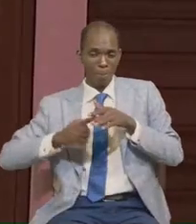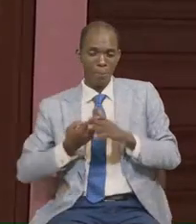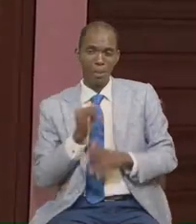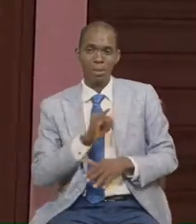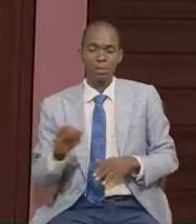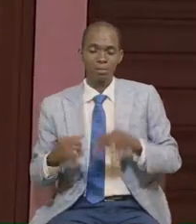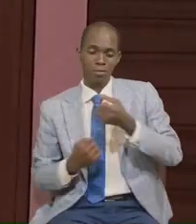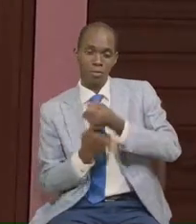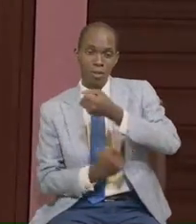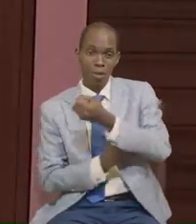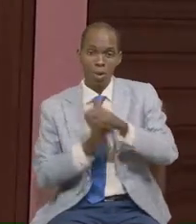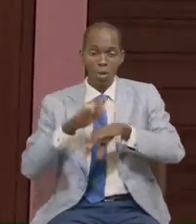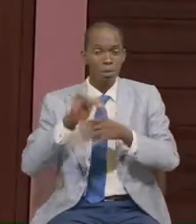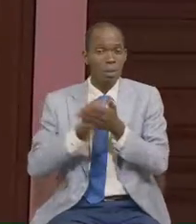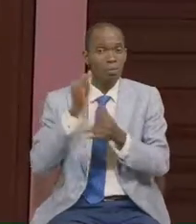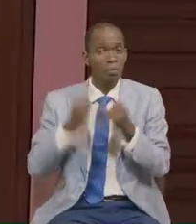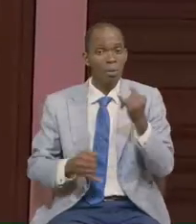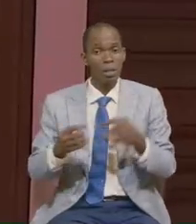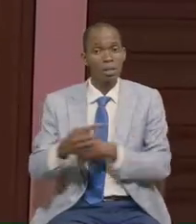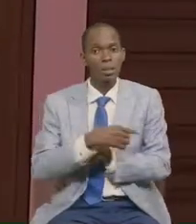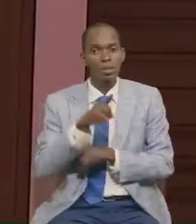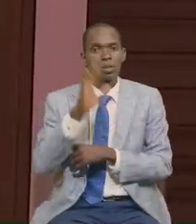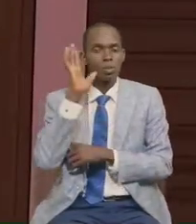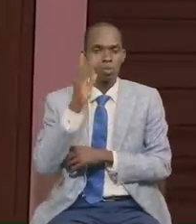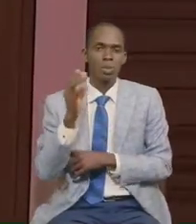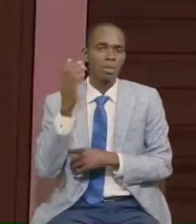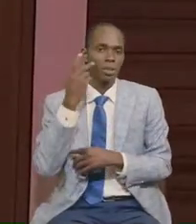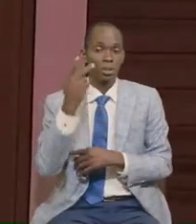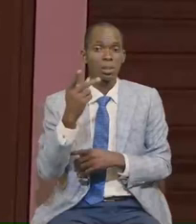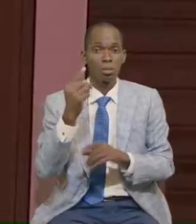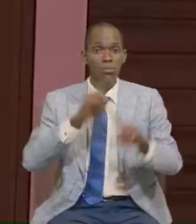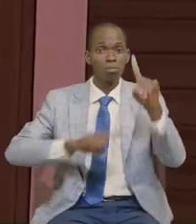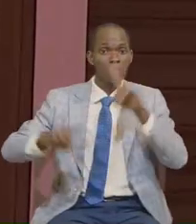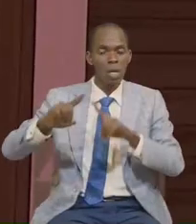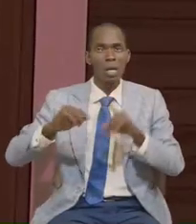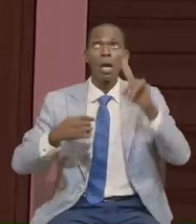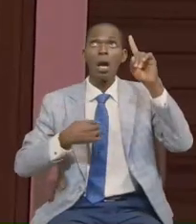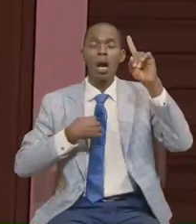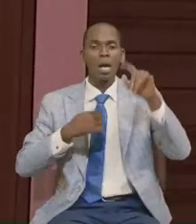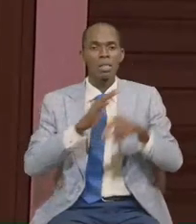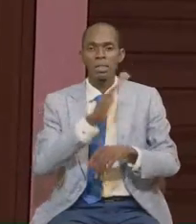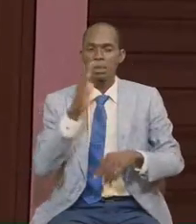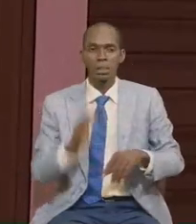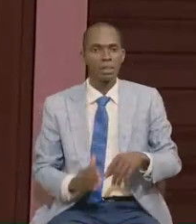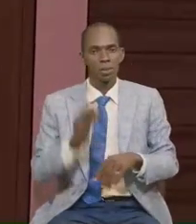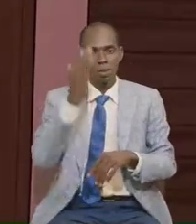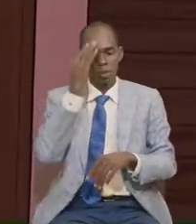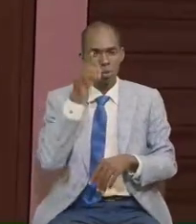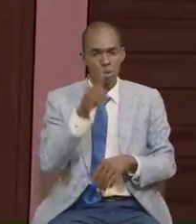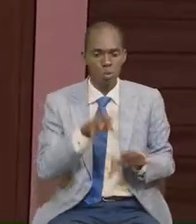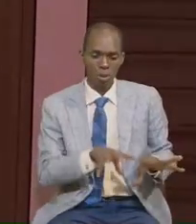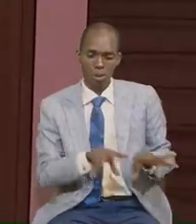tu entendras, je ne t'ai jamais connu. Éloigne-toi de moi, toi,